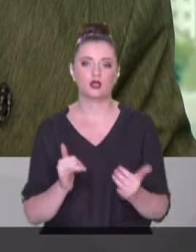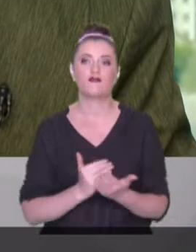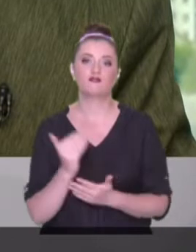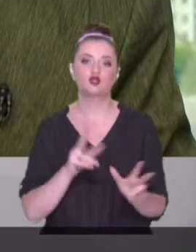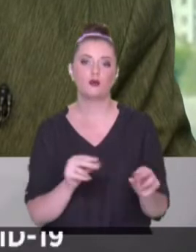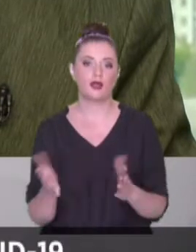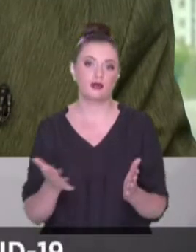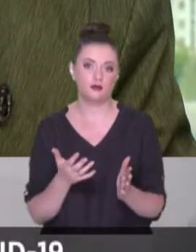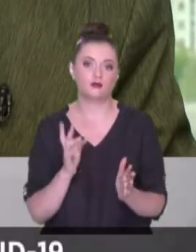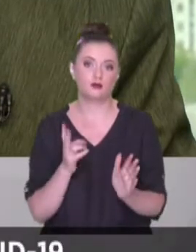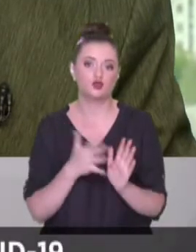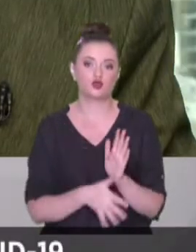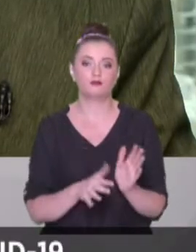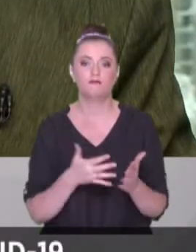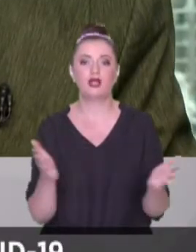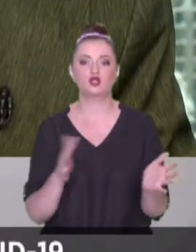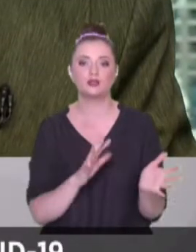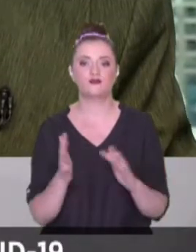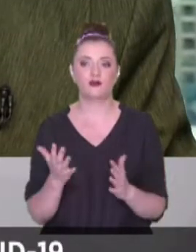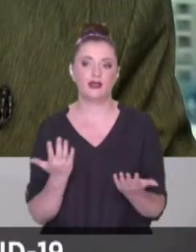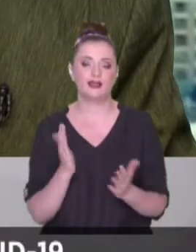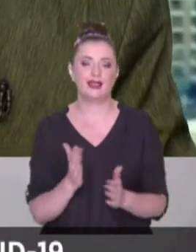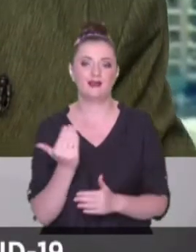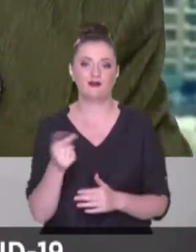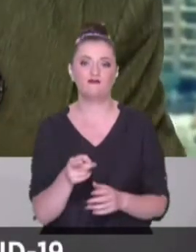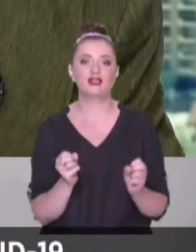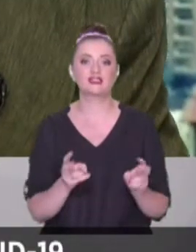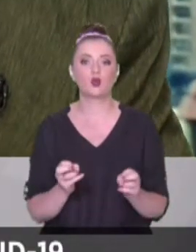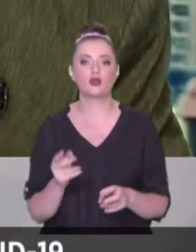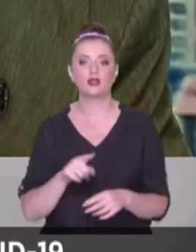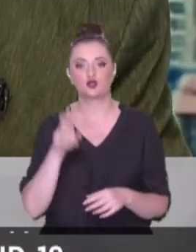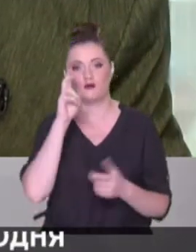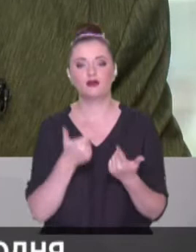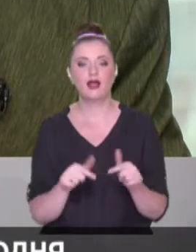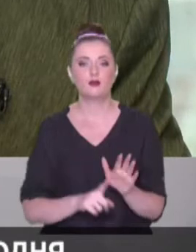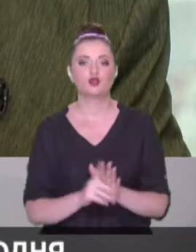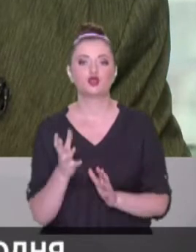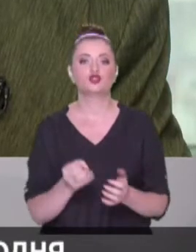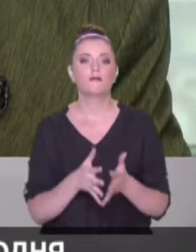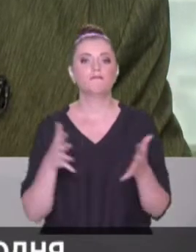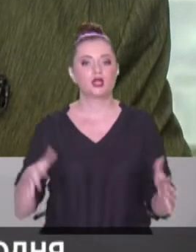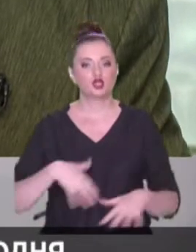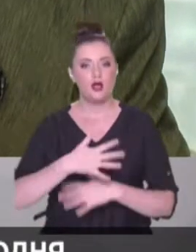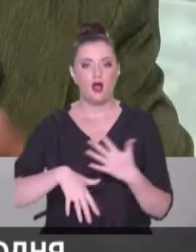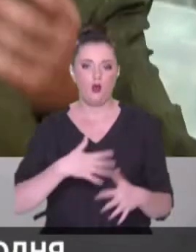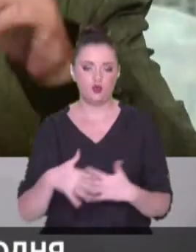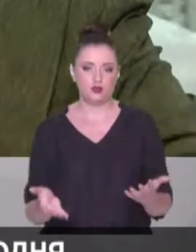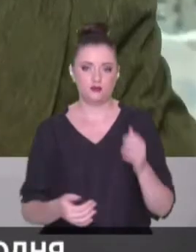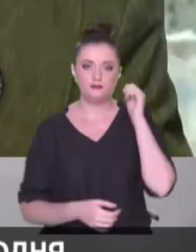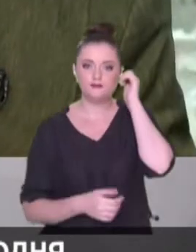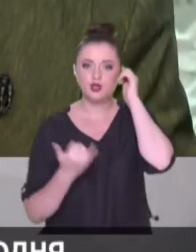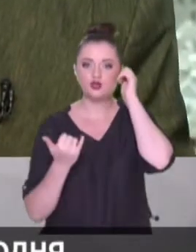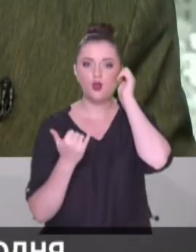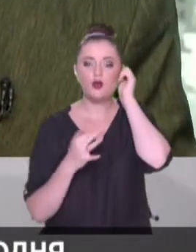як я зрозуміло, в більшості випадків тільки вам, то ви ризикуєте на те, що в країні почнеться ще більший хаос, ніж він є на сьогодні. Ну от